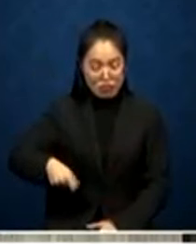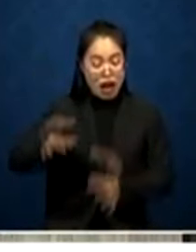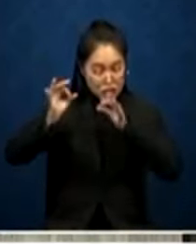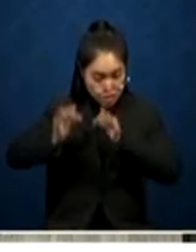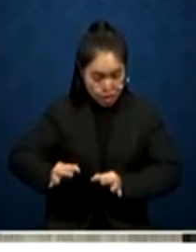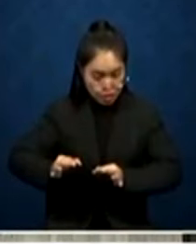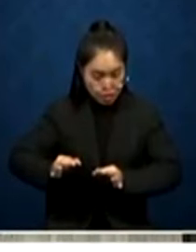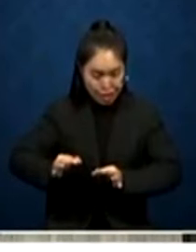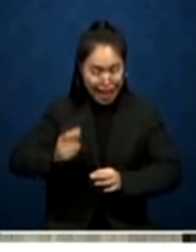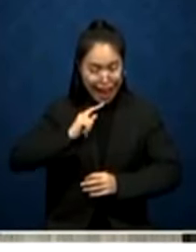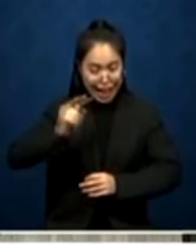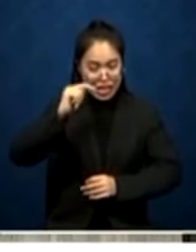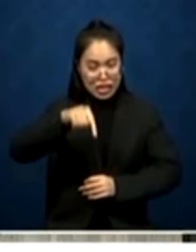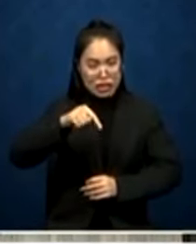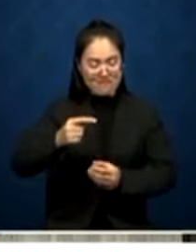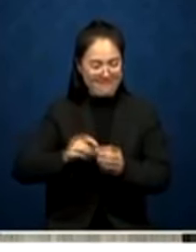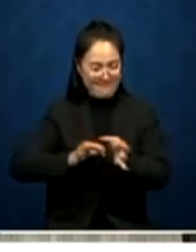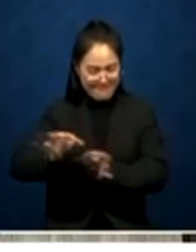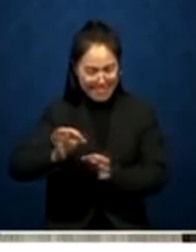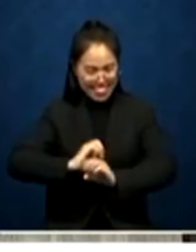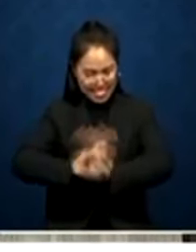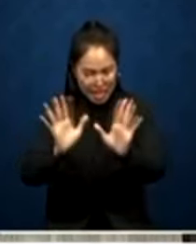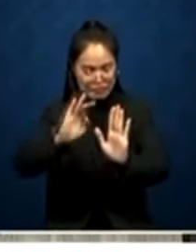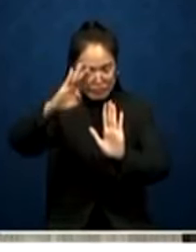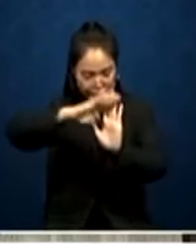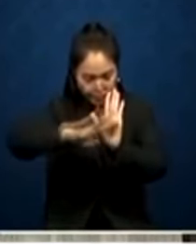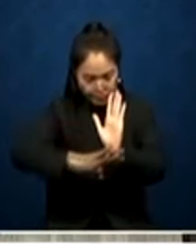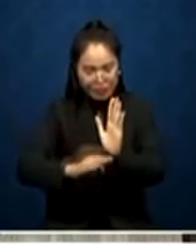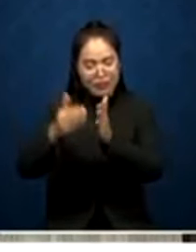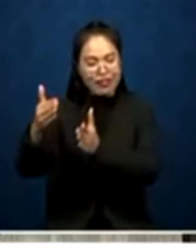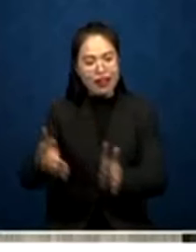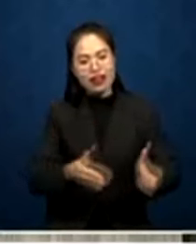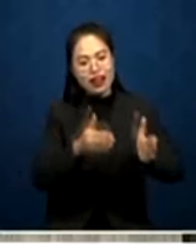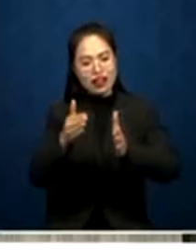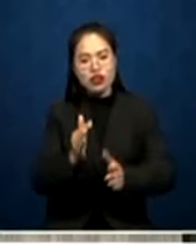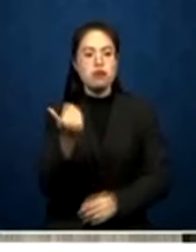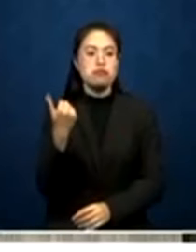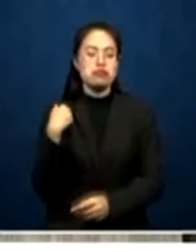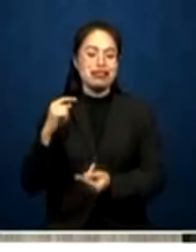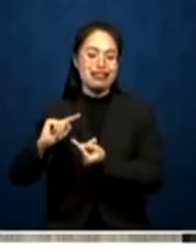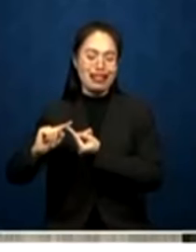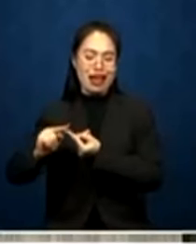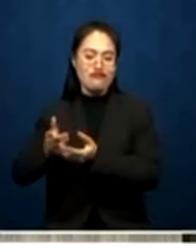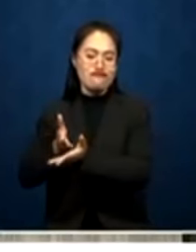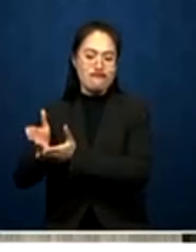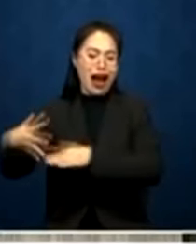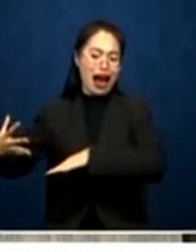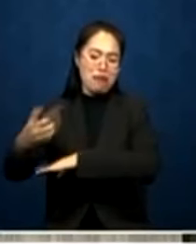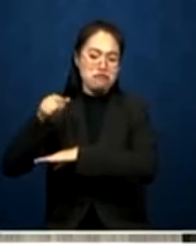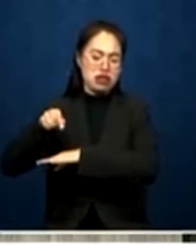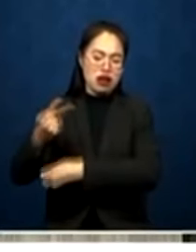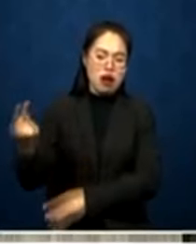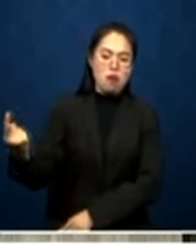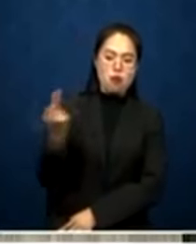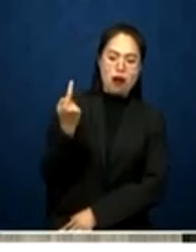ตนั้นชัดเจนมีรายละเอียดเป็นลำดับขั้นตอนแต่นักการเมืองล้มล้างท่านนี้กับวิพากษ์วิจารณ์นำ